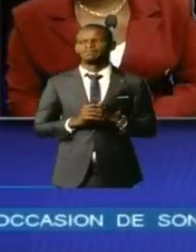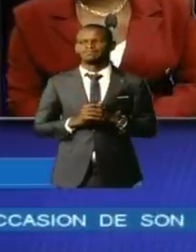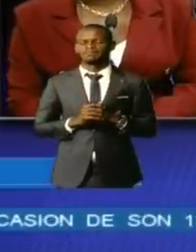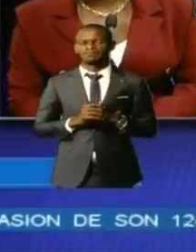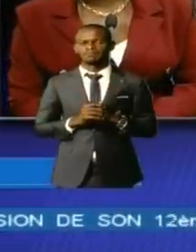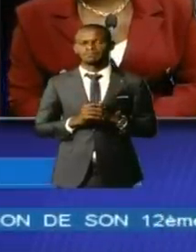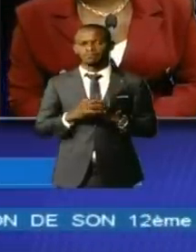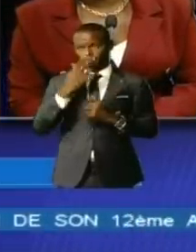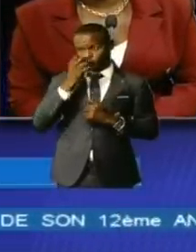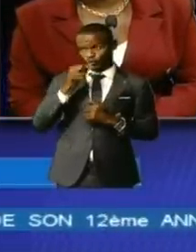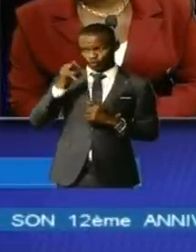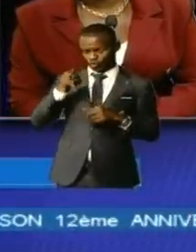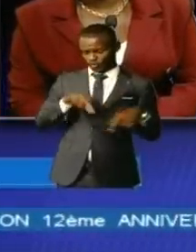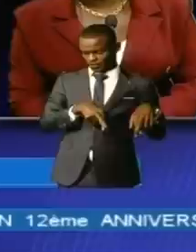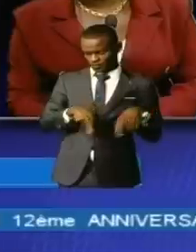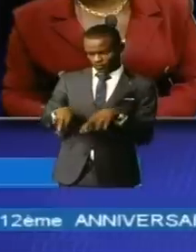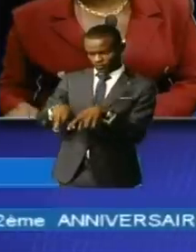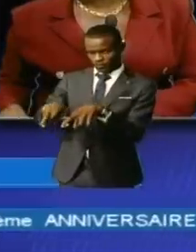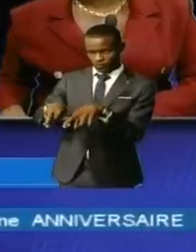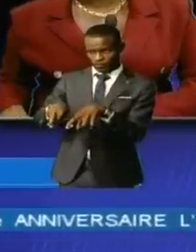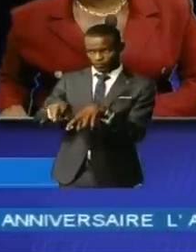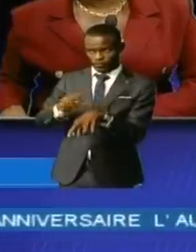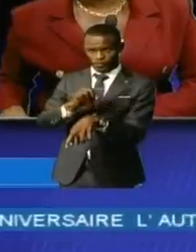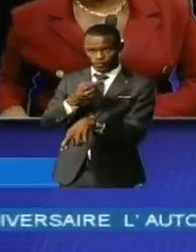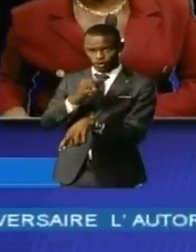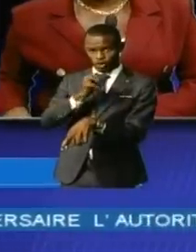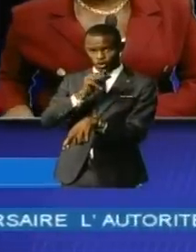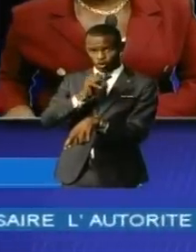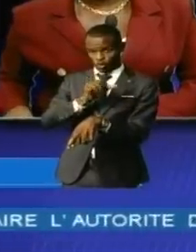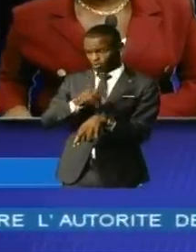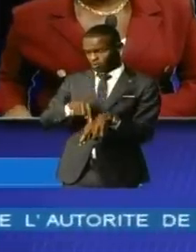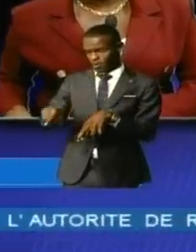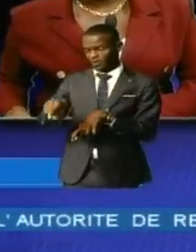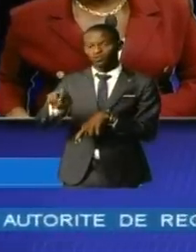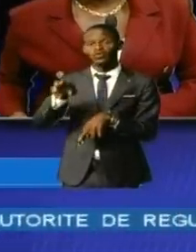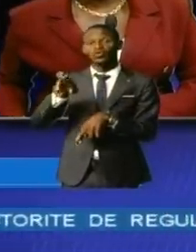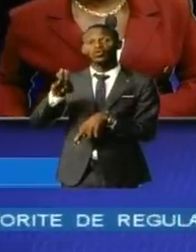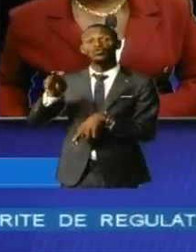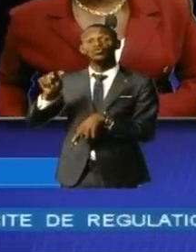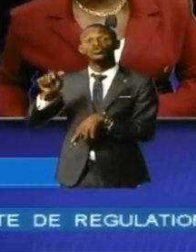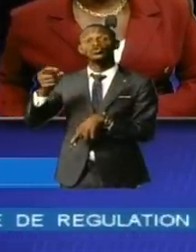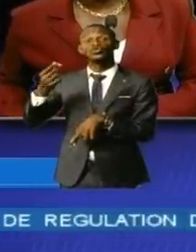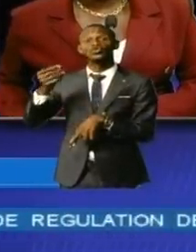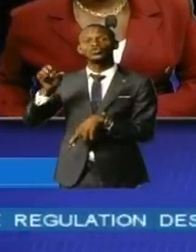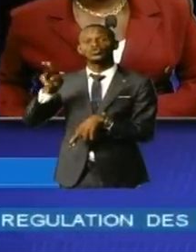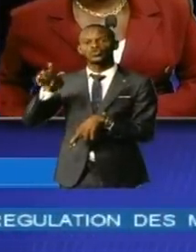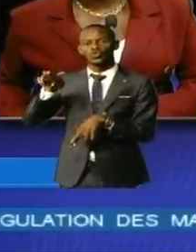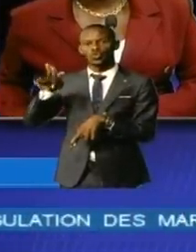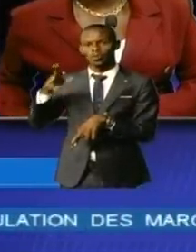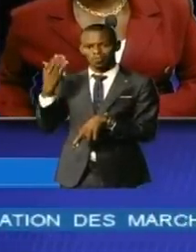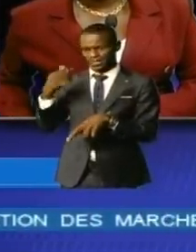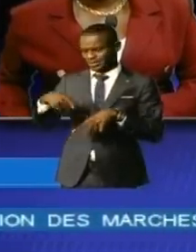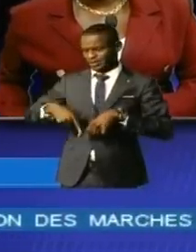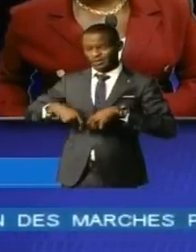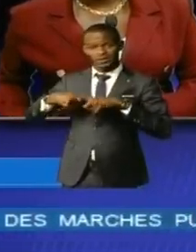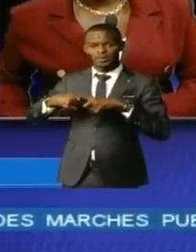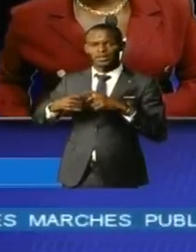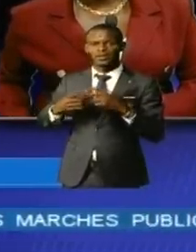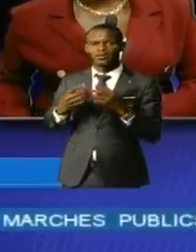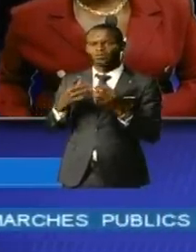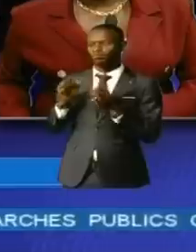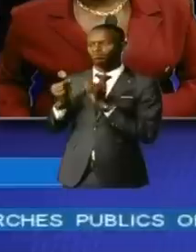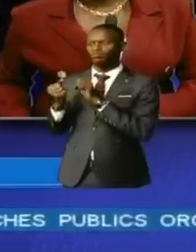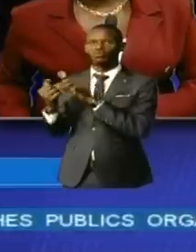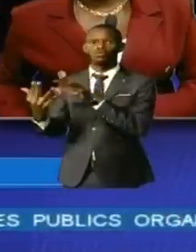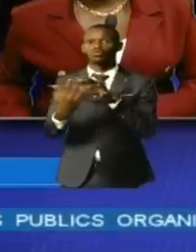a été rouverte à la circulation ce dimanche grâce à la patrouille des combats des FRDC qui a récupéré toutes les localités autrefois